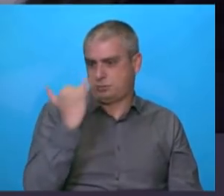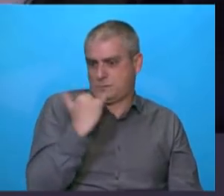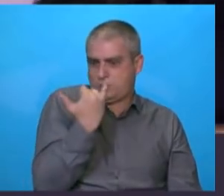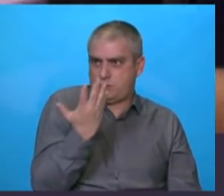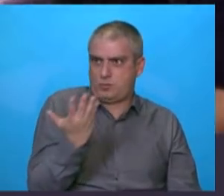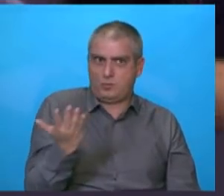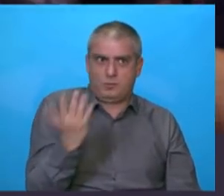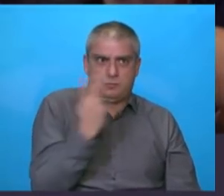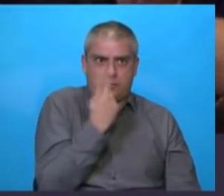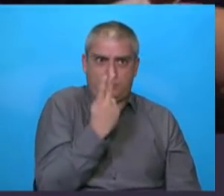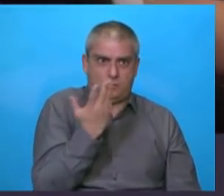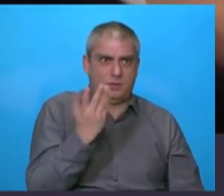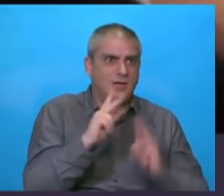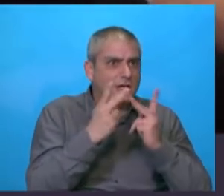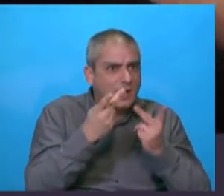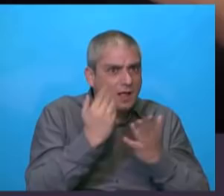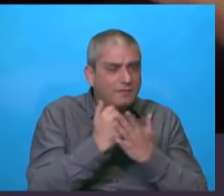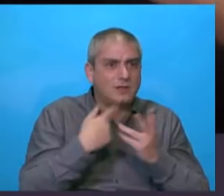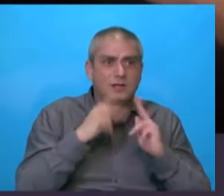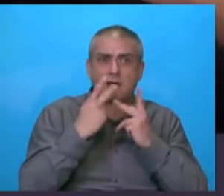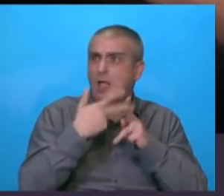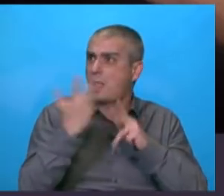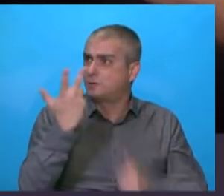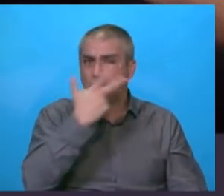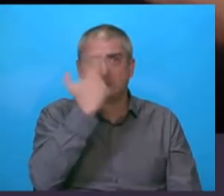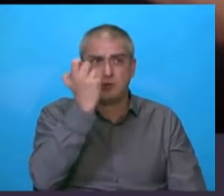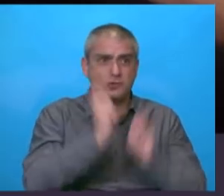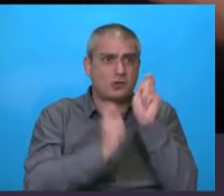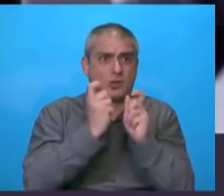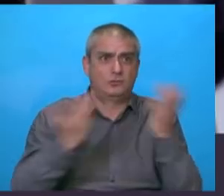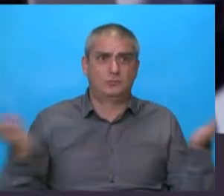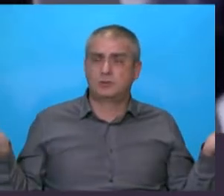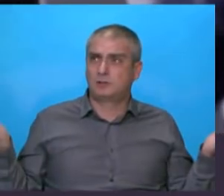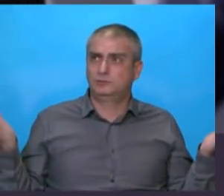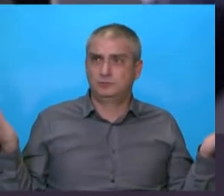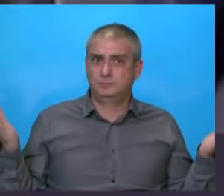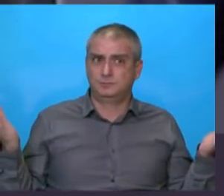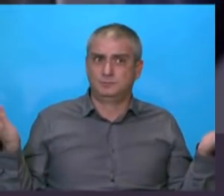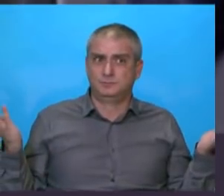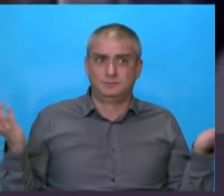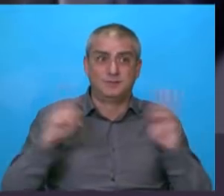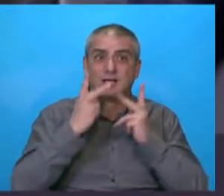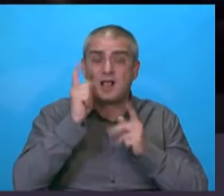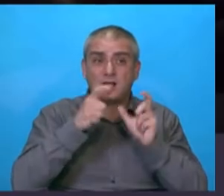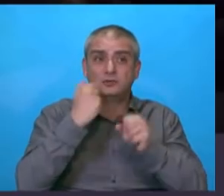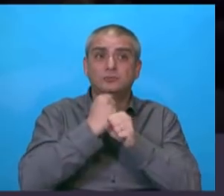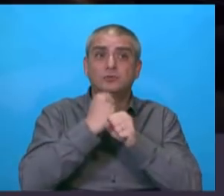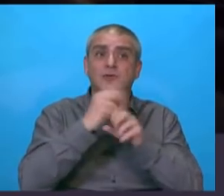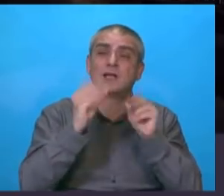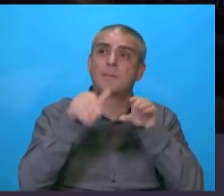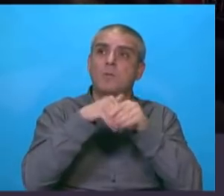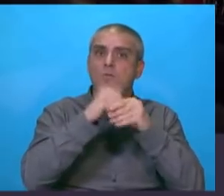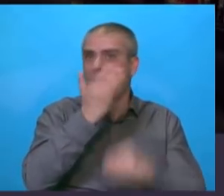כן? ברור. בקהילה שלכם יש אנשים? בקהילה יש רק 300 אנשים. בקהילה יש אנשים שהם עובדים עם הפועלים.